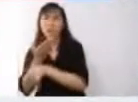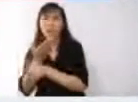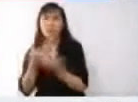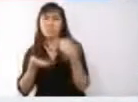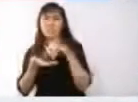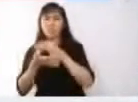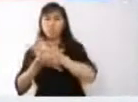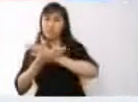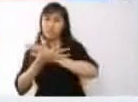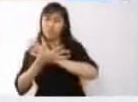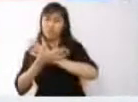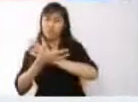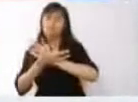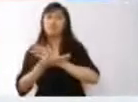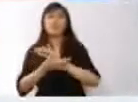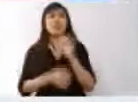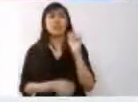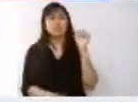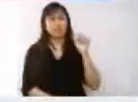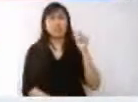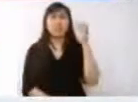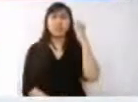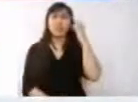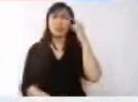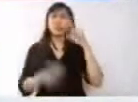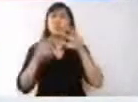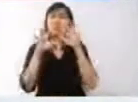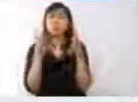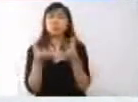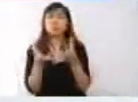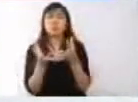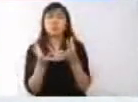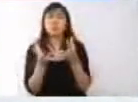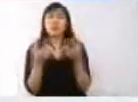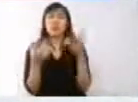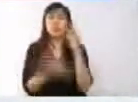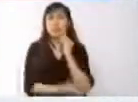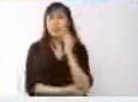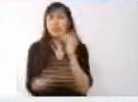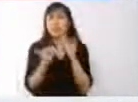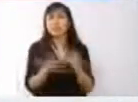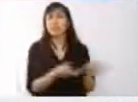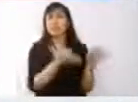system para po magkaroon ng treatment sa COVID-19.